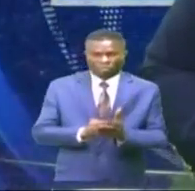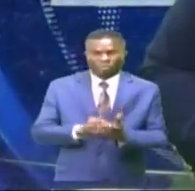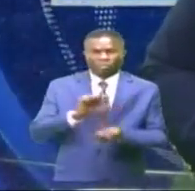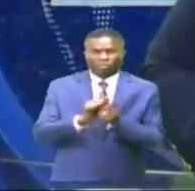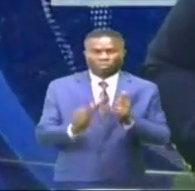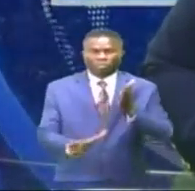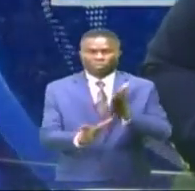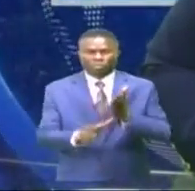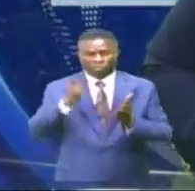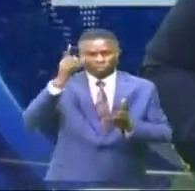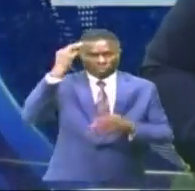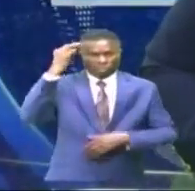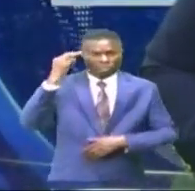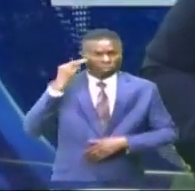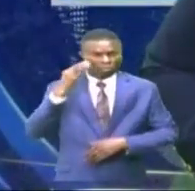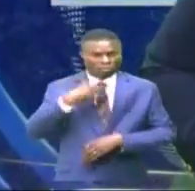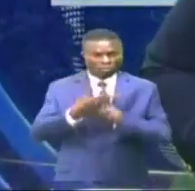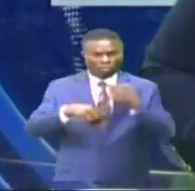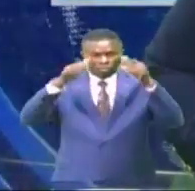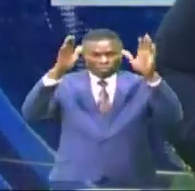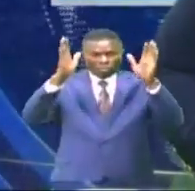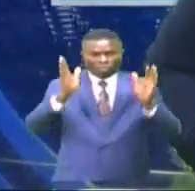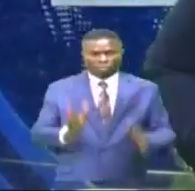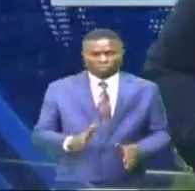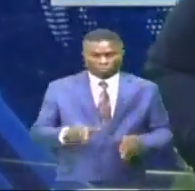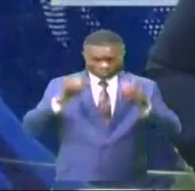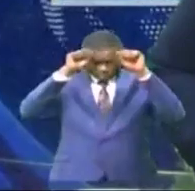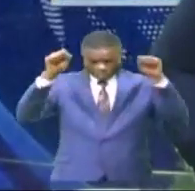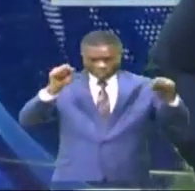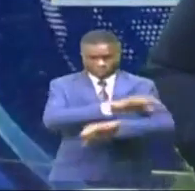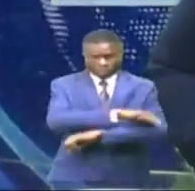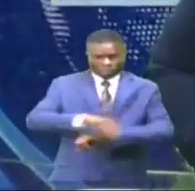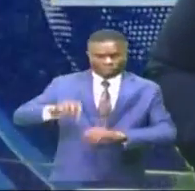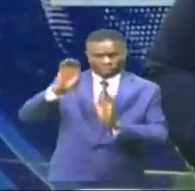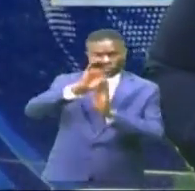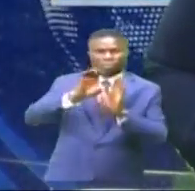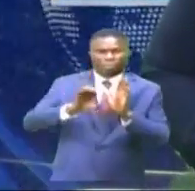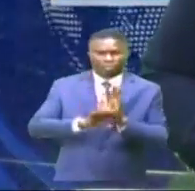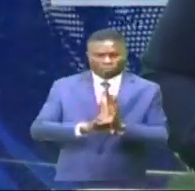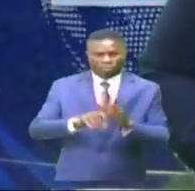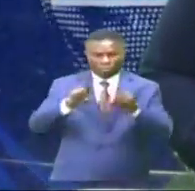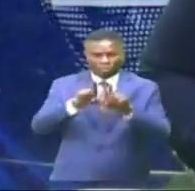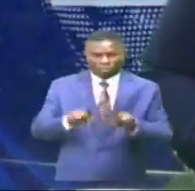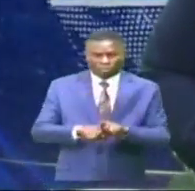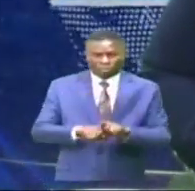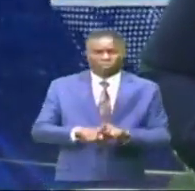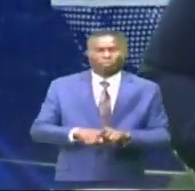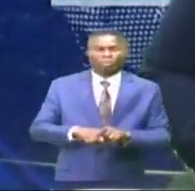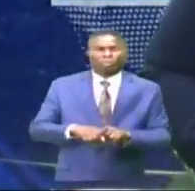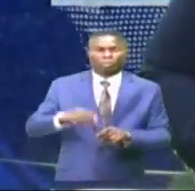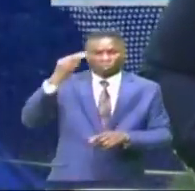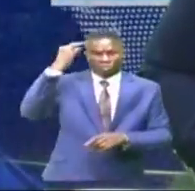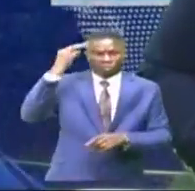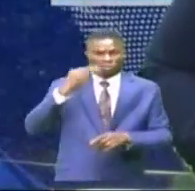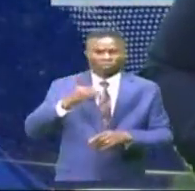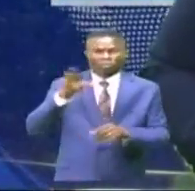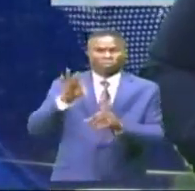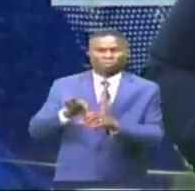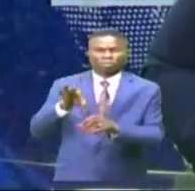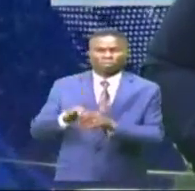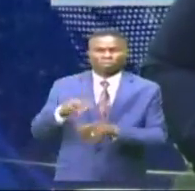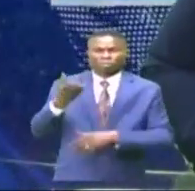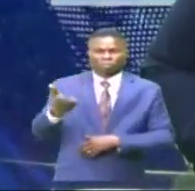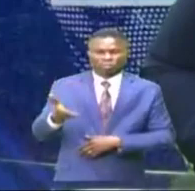vice premier ministre ministre des Affaires étrangères par le président de la Cour constitutionnelle ainsi que par les cellules de la Commission électorale nationale